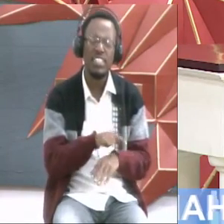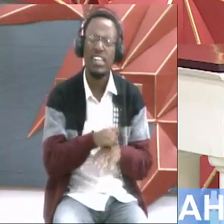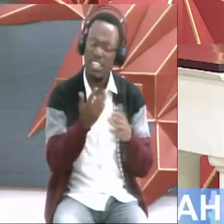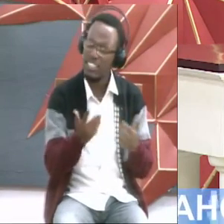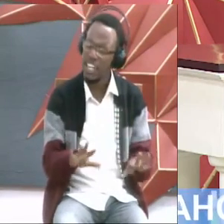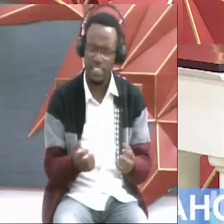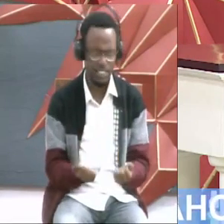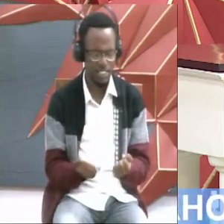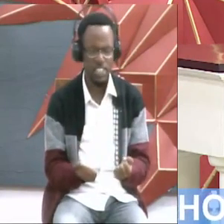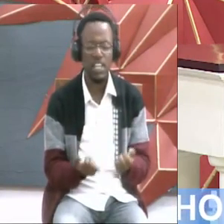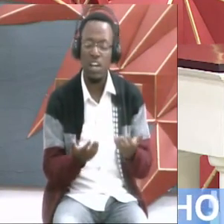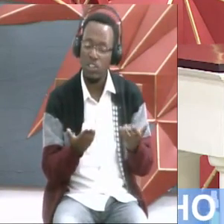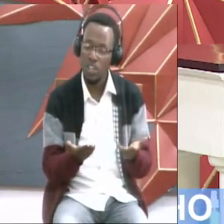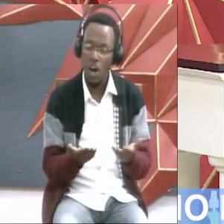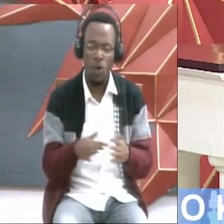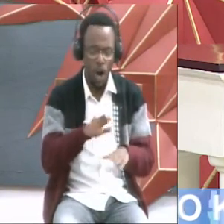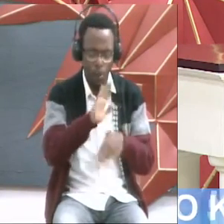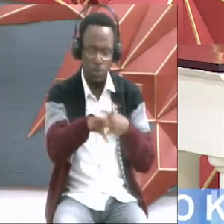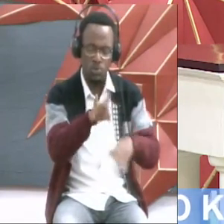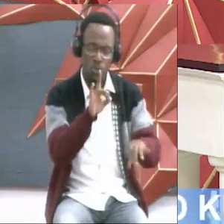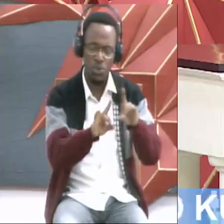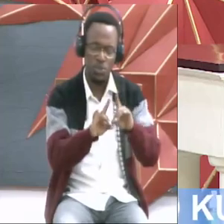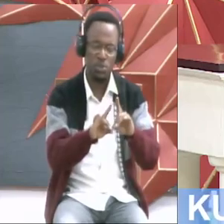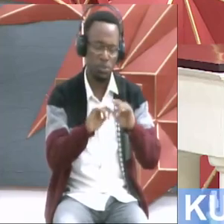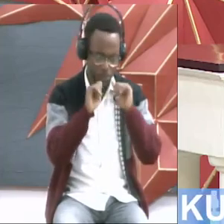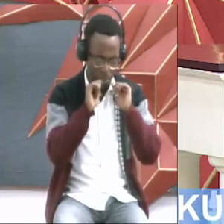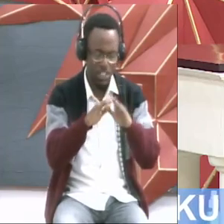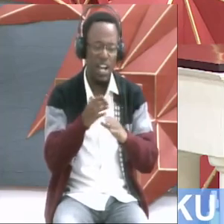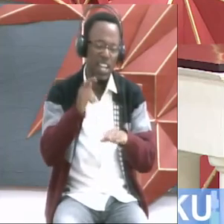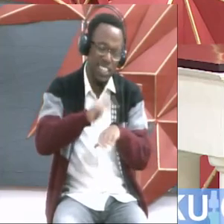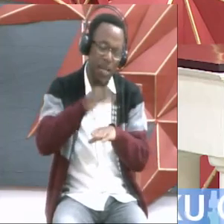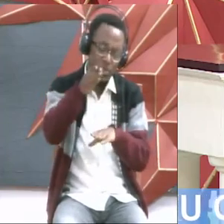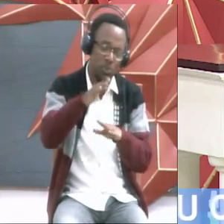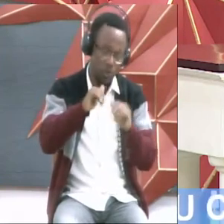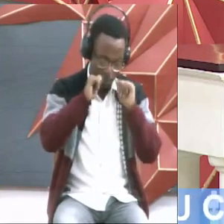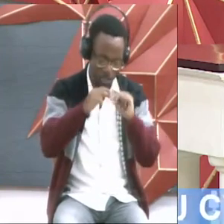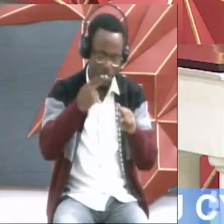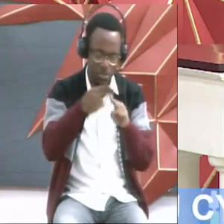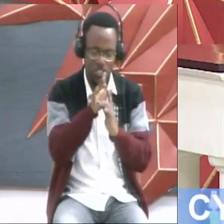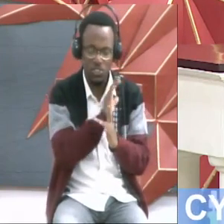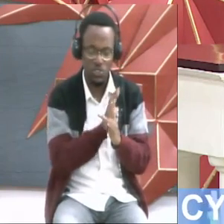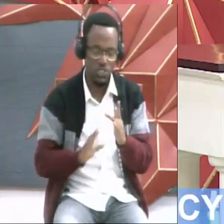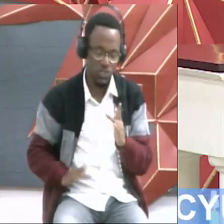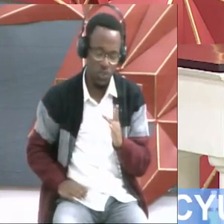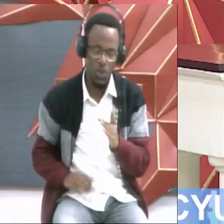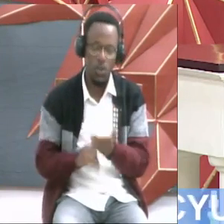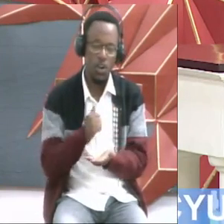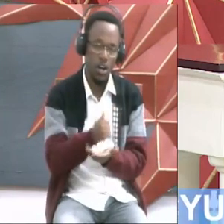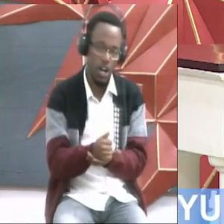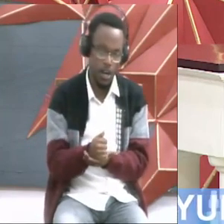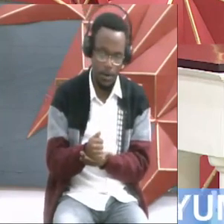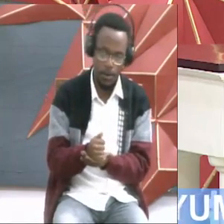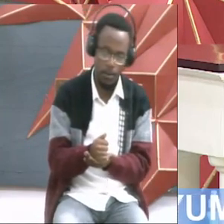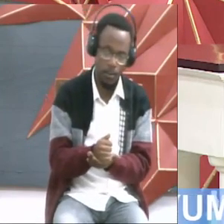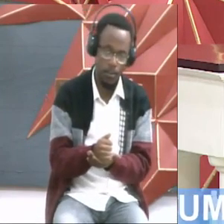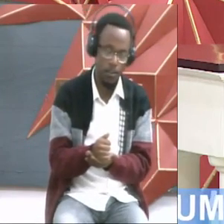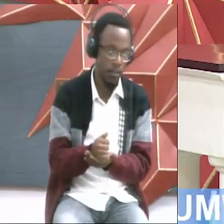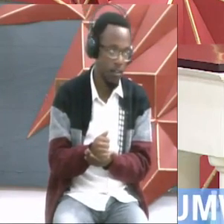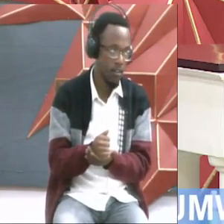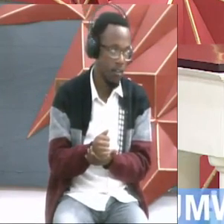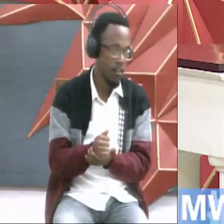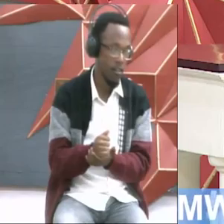Bikorere abatoranijwe bose n'akanya kari imbere ugaheza agire mu izina ry'umwami wacu Yesu Kristo.